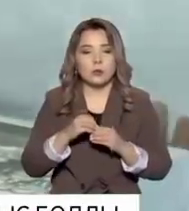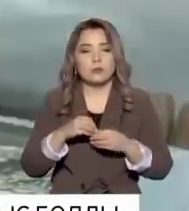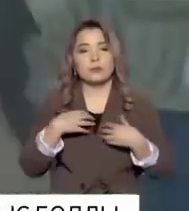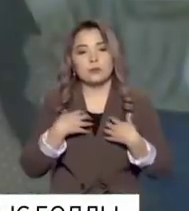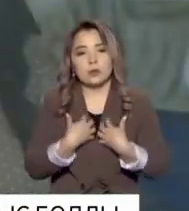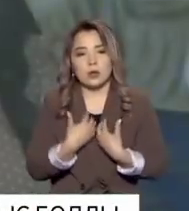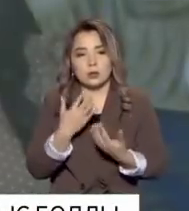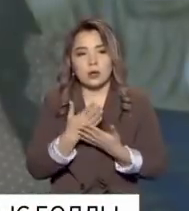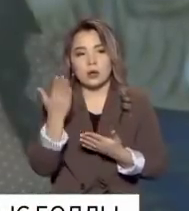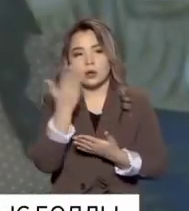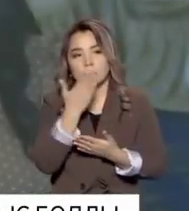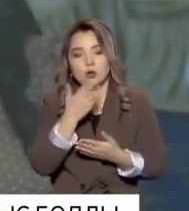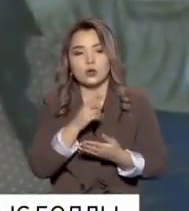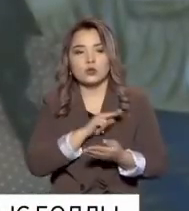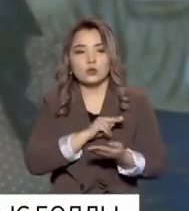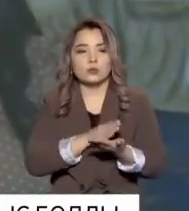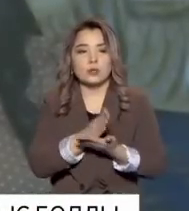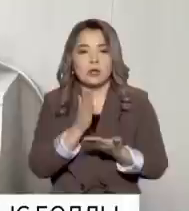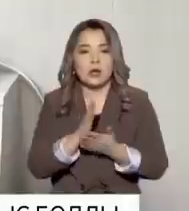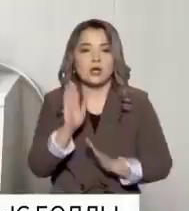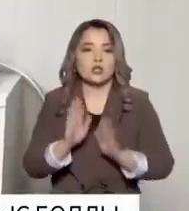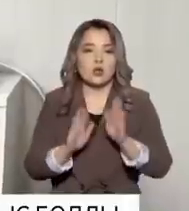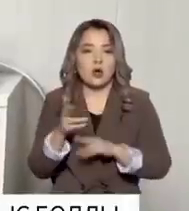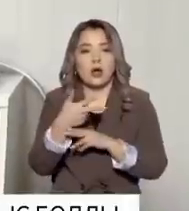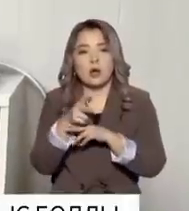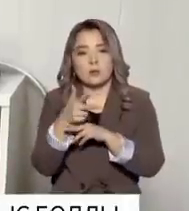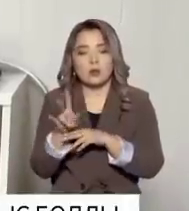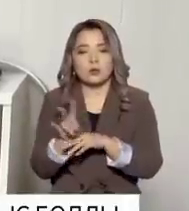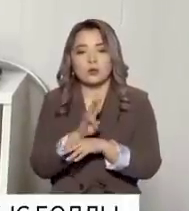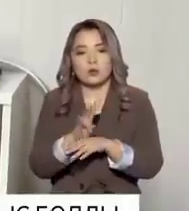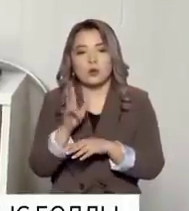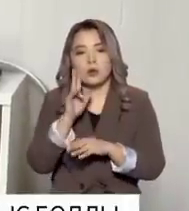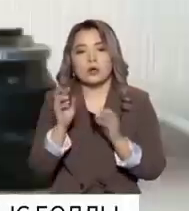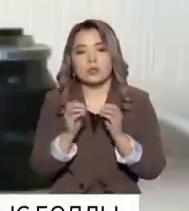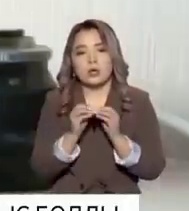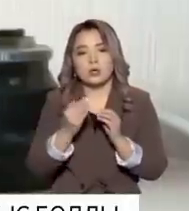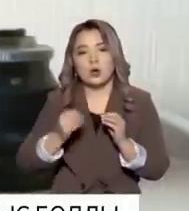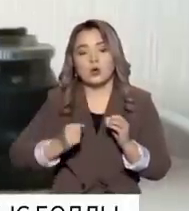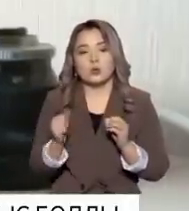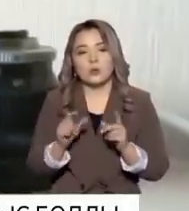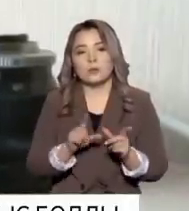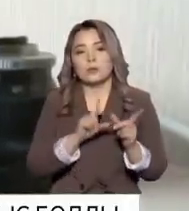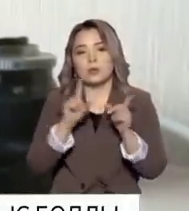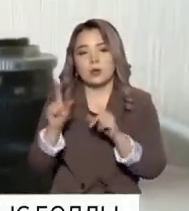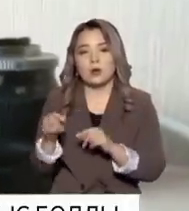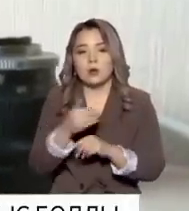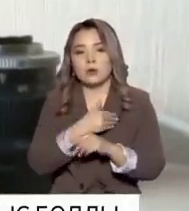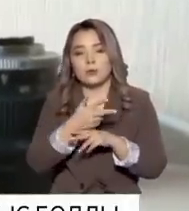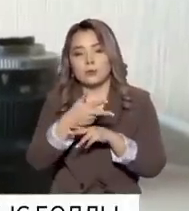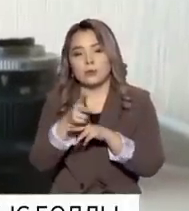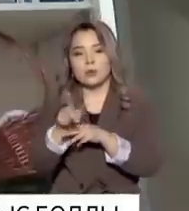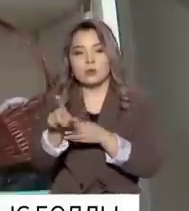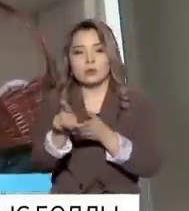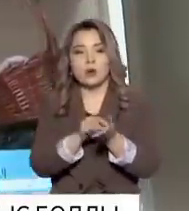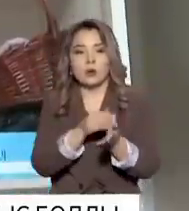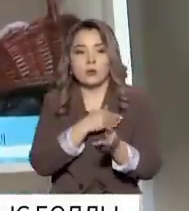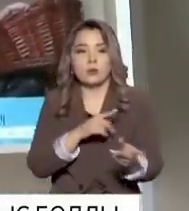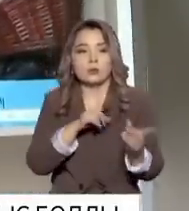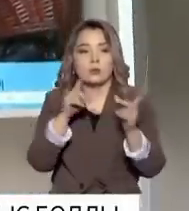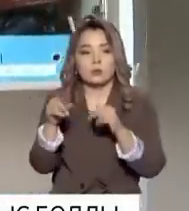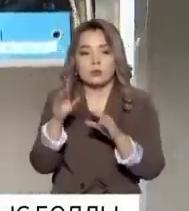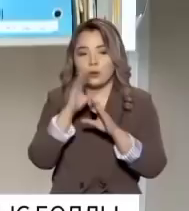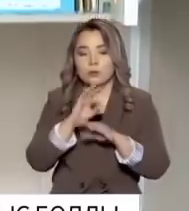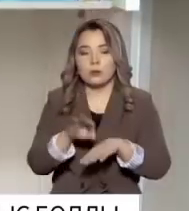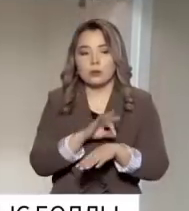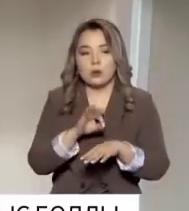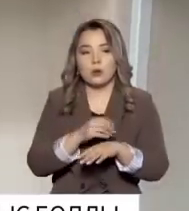отыр. Кино саласында көп жыл режиссер оператор болған ол, түнгі сағат 10 кезінде қасына досын ертіп, оқиғаны таспаға баспақ болып сыртқа шыққан.